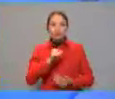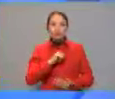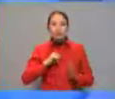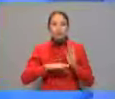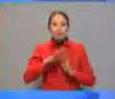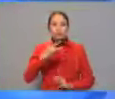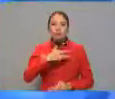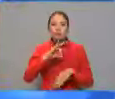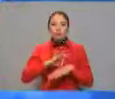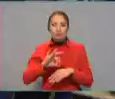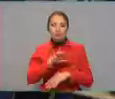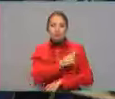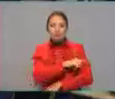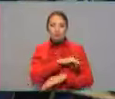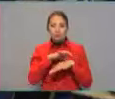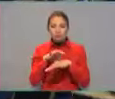кардиологтары шақыртылған.